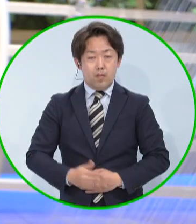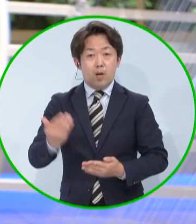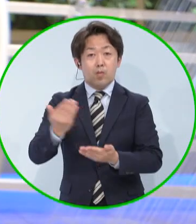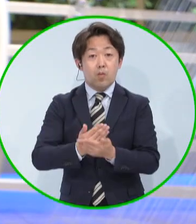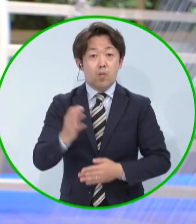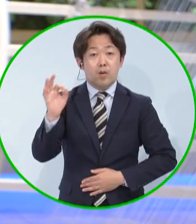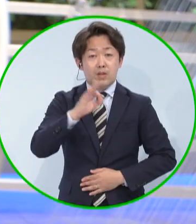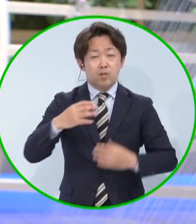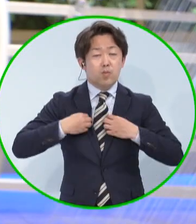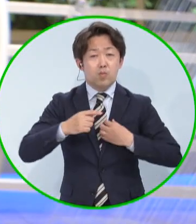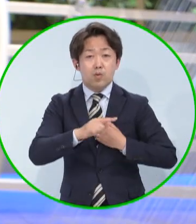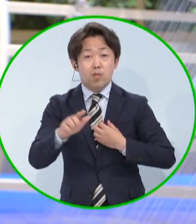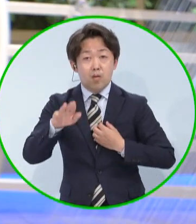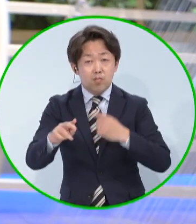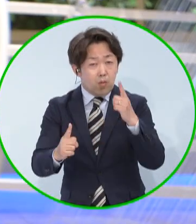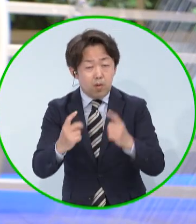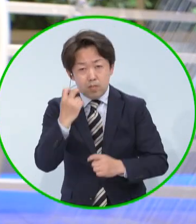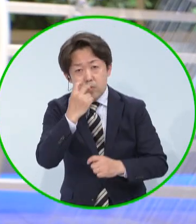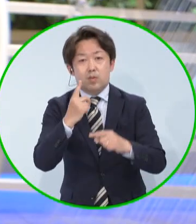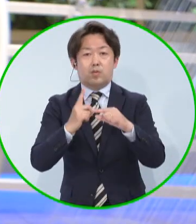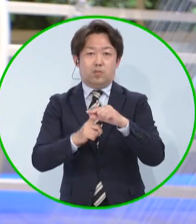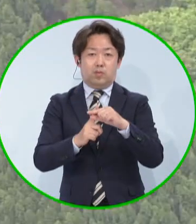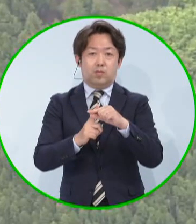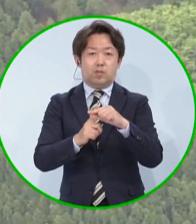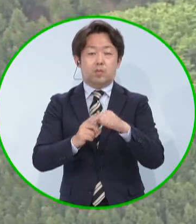遺留品の捜索が続いています。